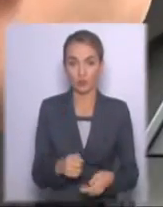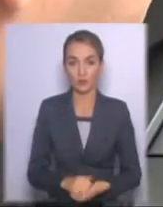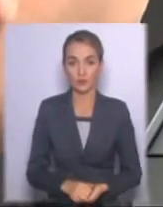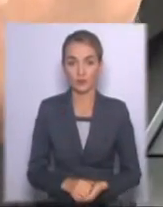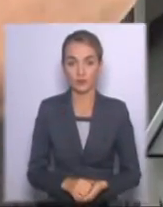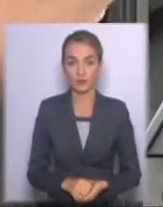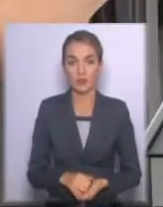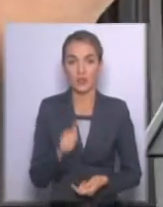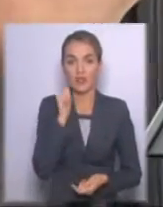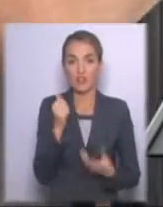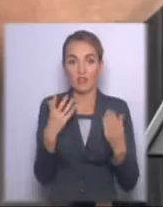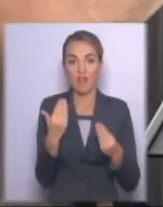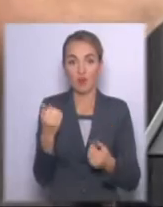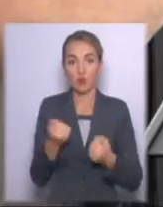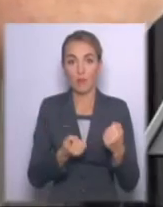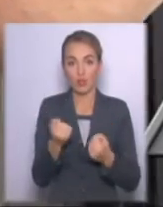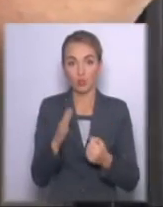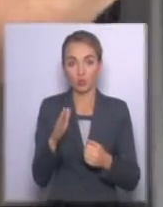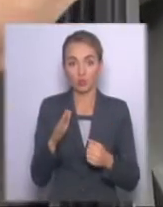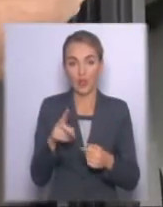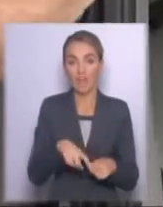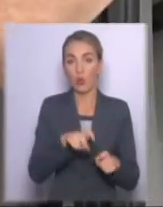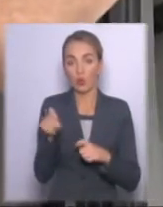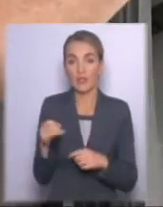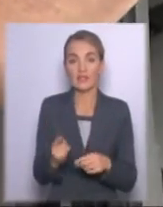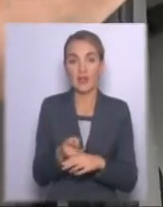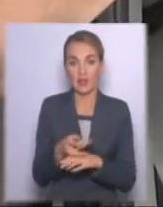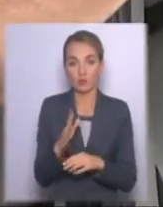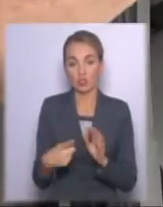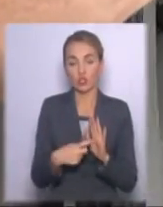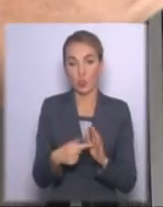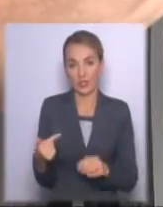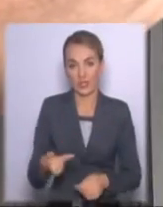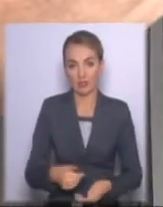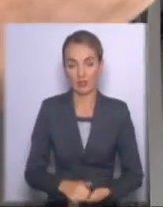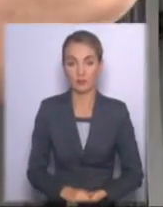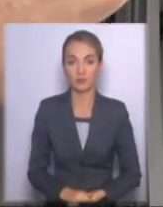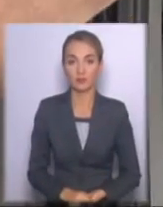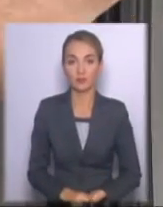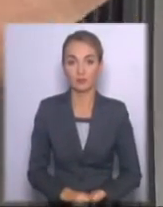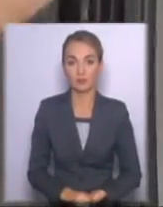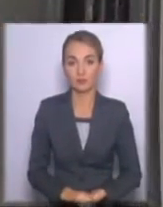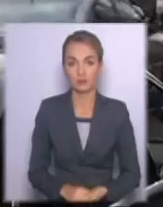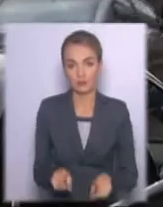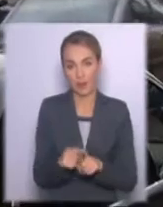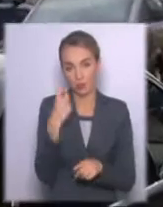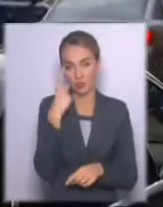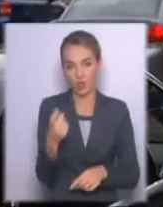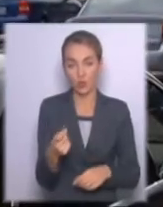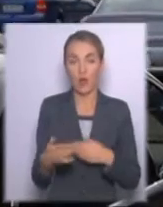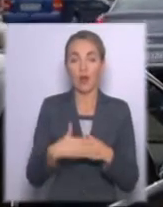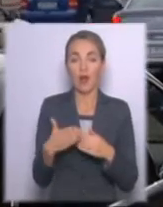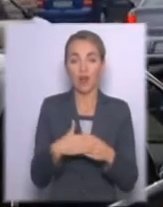Після завтрашнього дня вашу машину будуть евакуювати і заїзд сюди будуть строїти вам 600 гривень. Так, предупреждаю вас. Карати